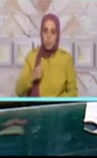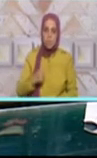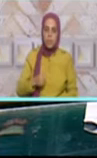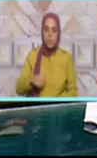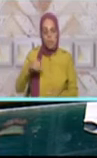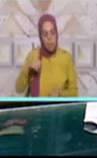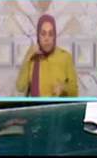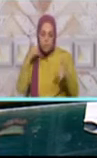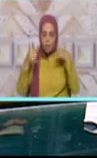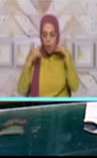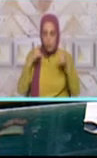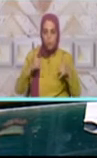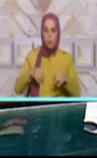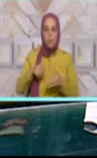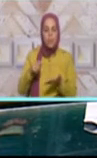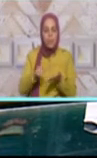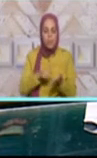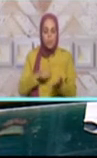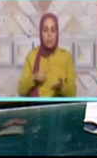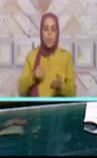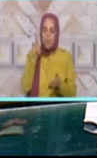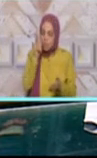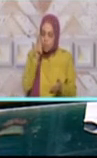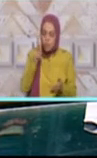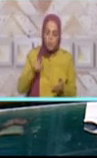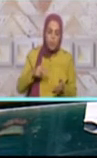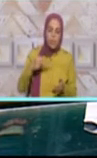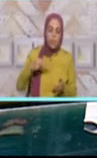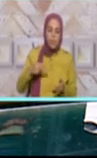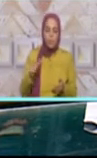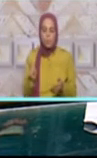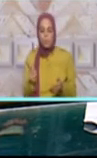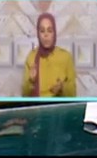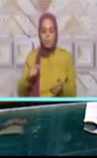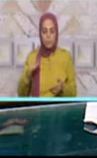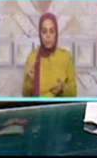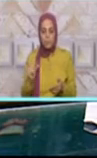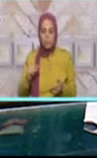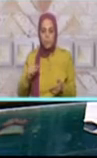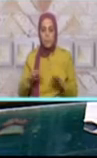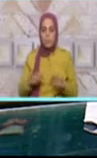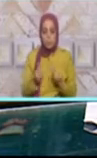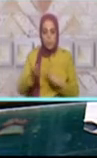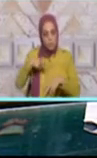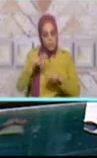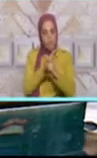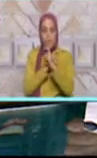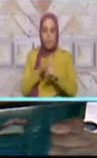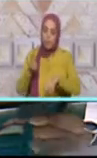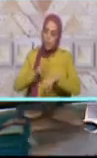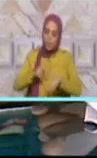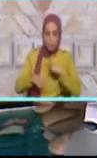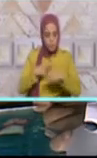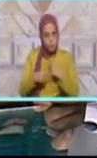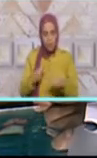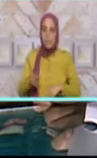على هذه المداخله الكاتب الصحفي الاستاذ عبد اللطيف وهبه المتابع والمتخصص في شؤون مجلس الوزراء. خلونا نطلع برضو فاصل سريع